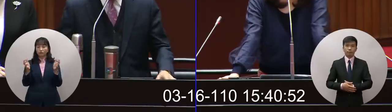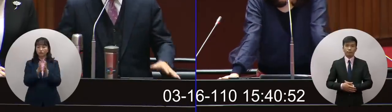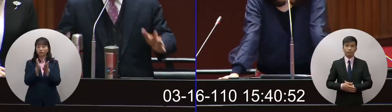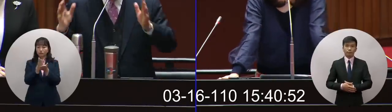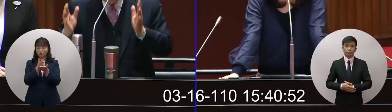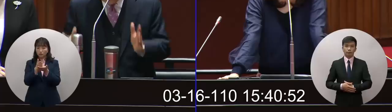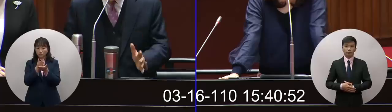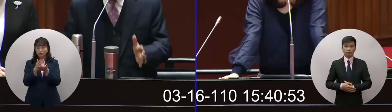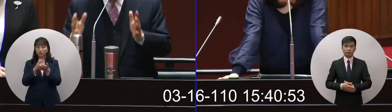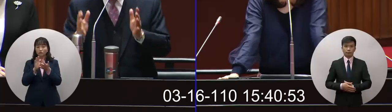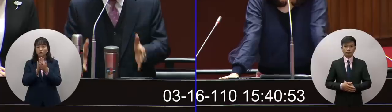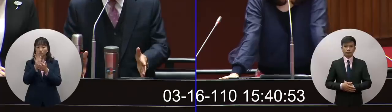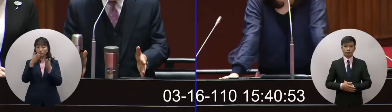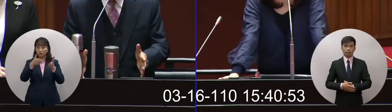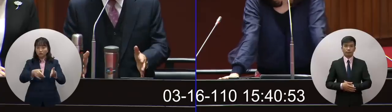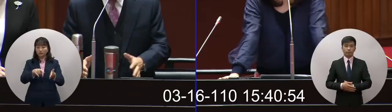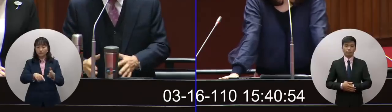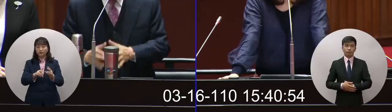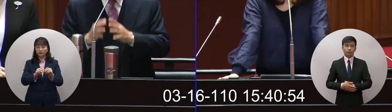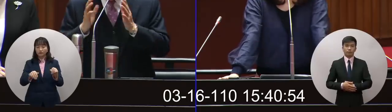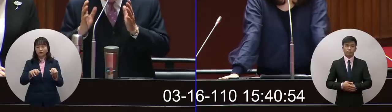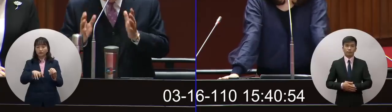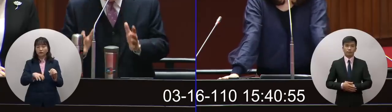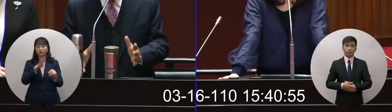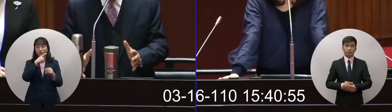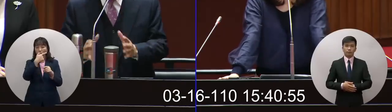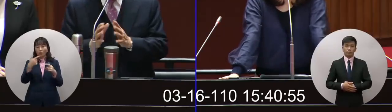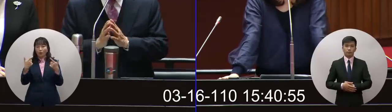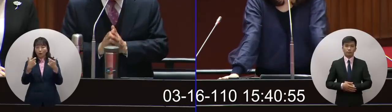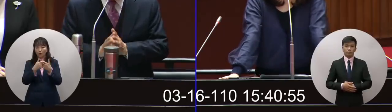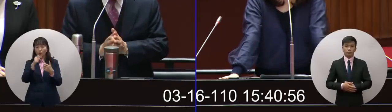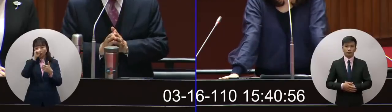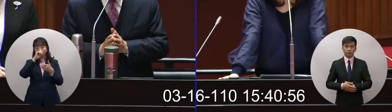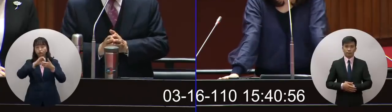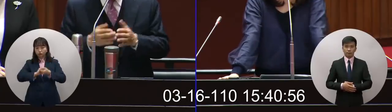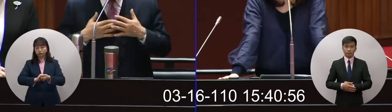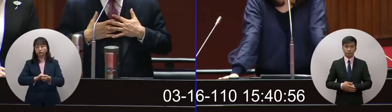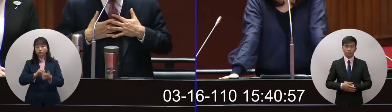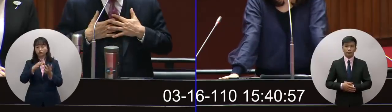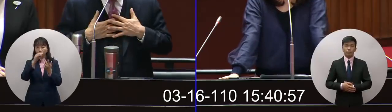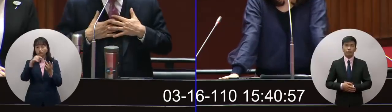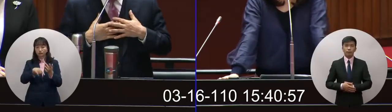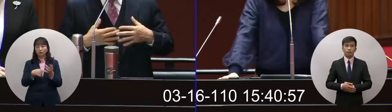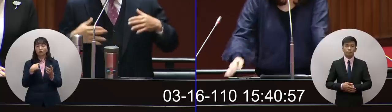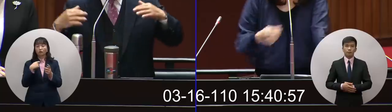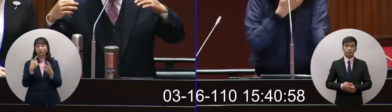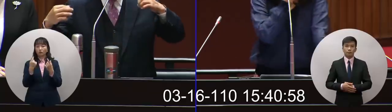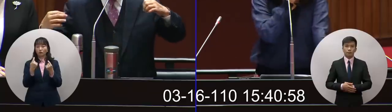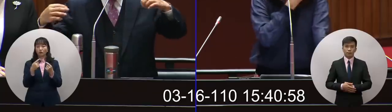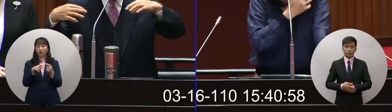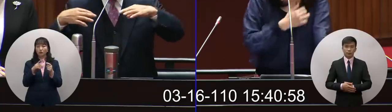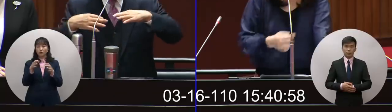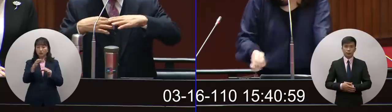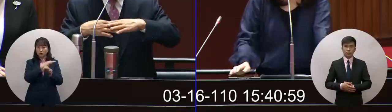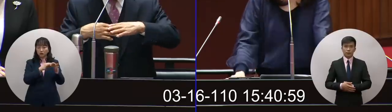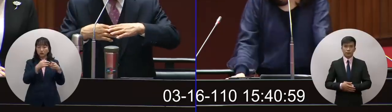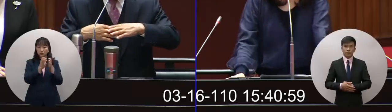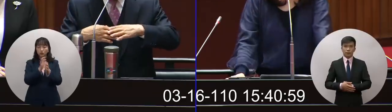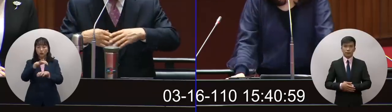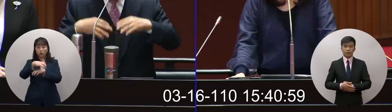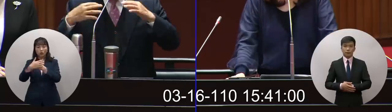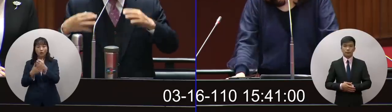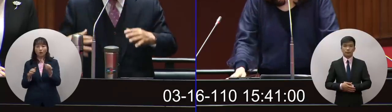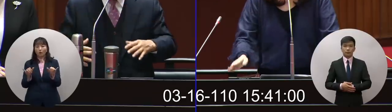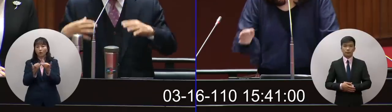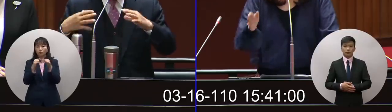后，在这个地方是最好的抉择。我一直讲，这不是经济跟环保的对